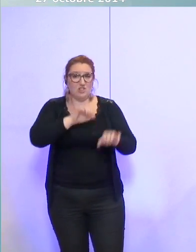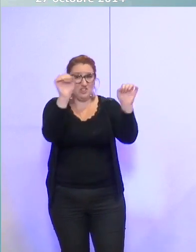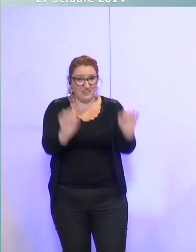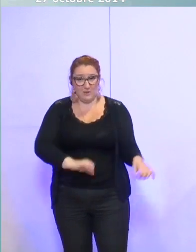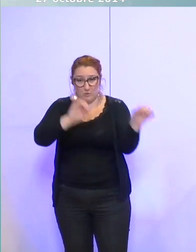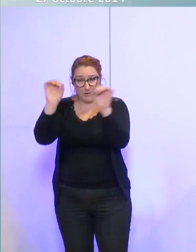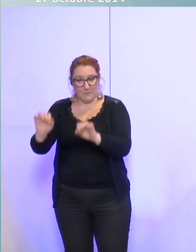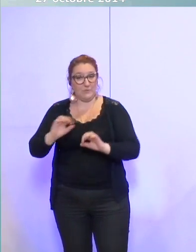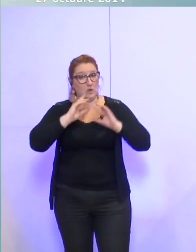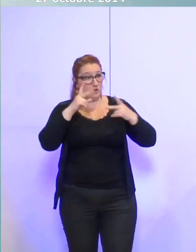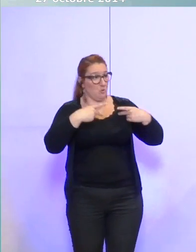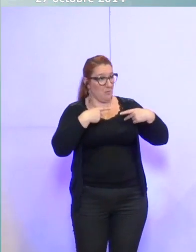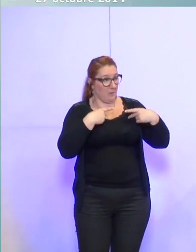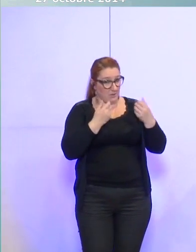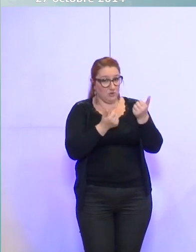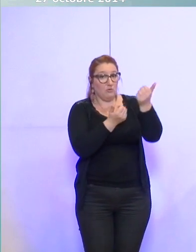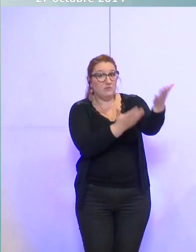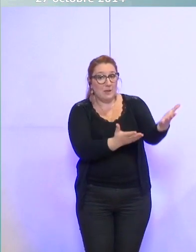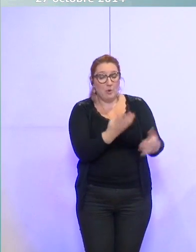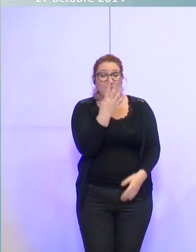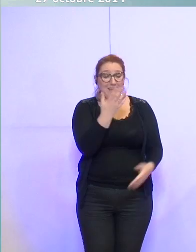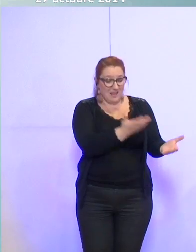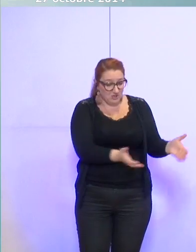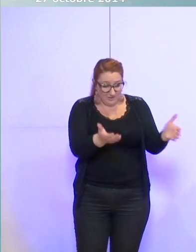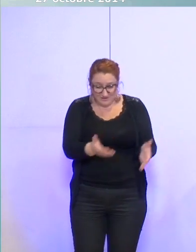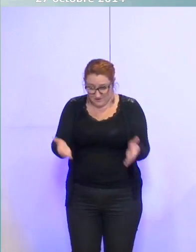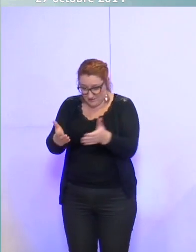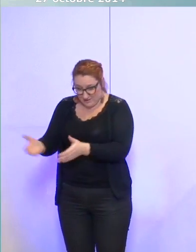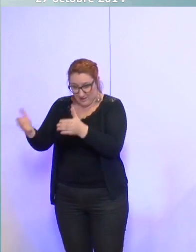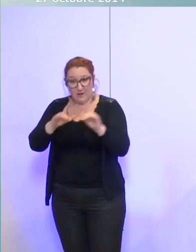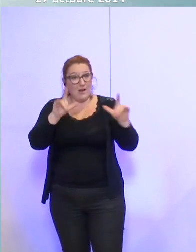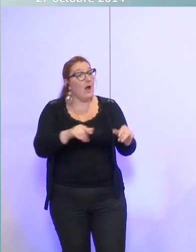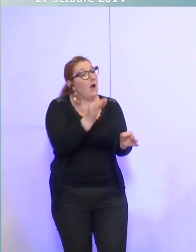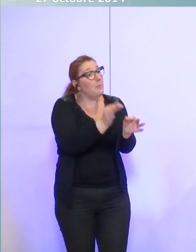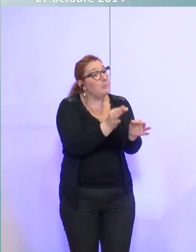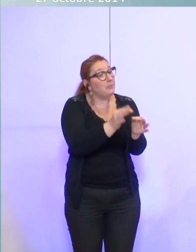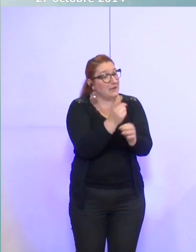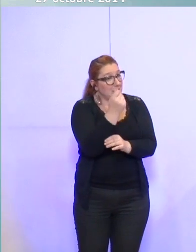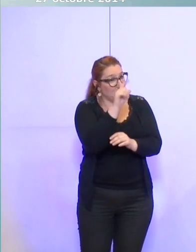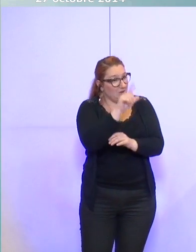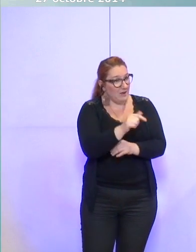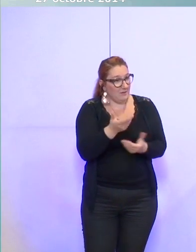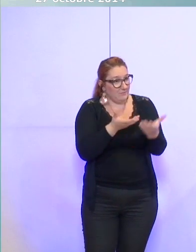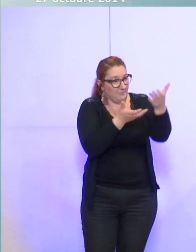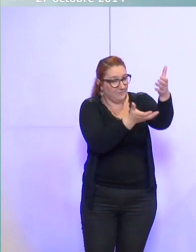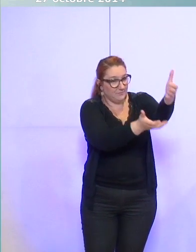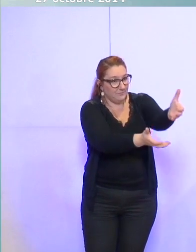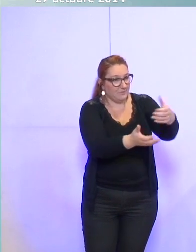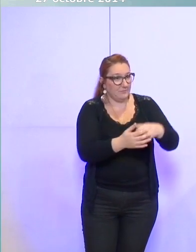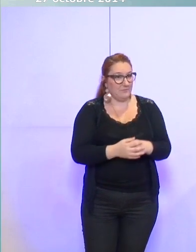ce que j'ai trouvé dans ces 4 jardinières. Rassurez-vous, il y a même des pièces de monnaie.